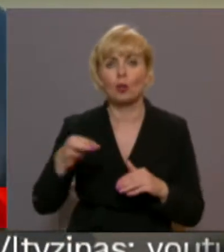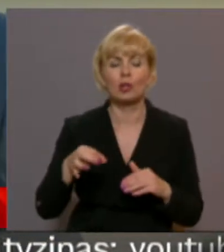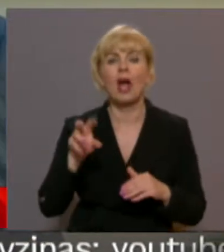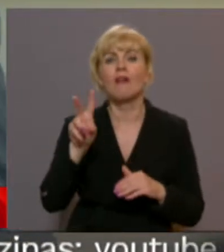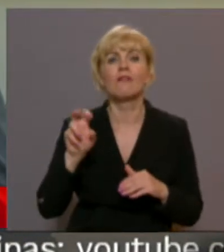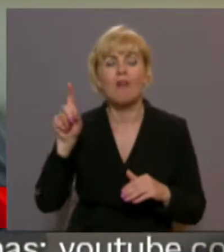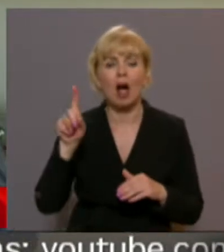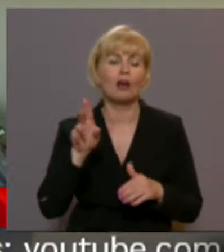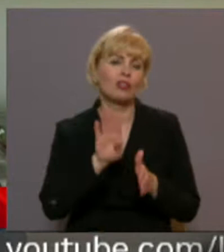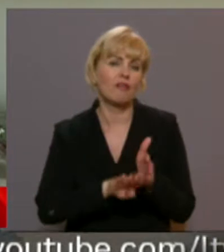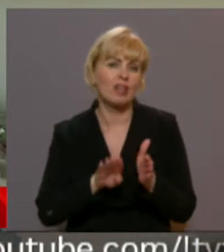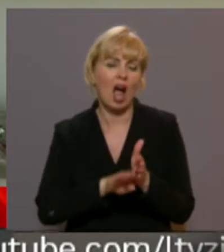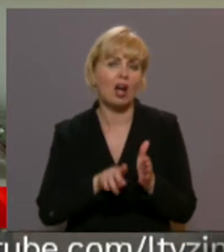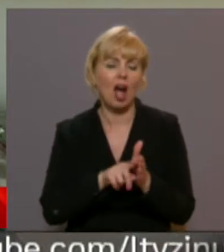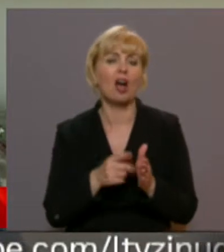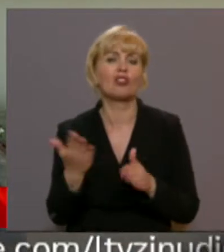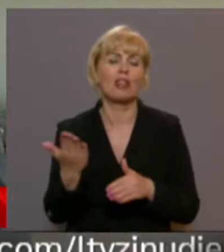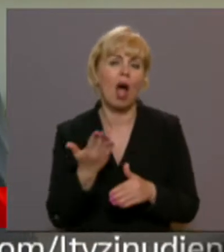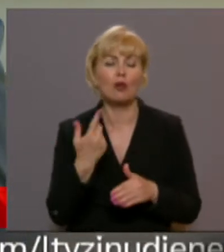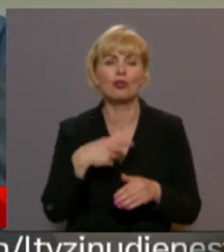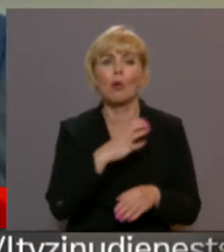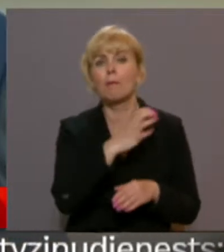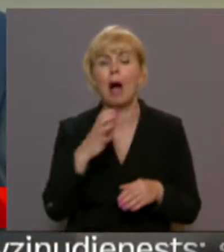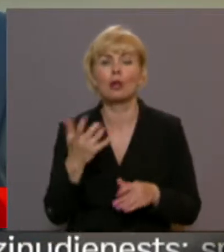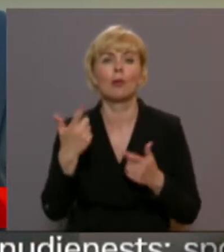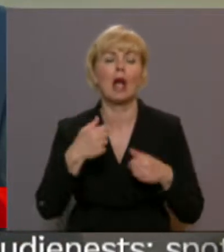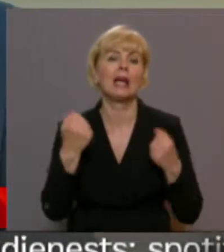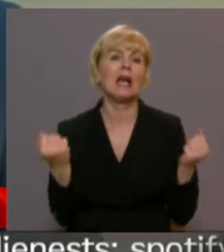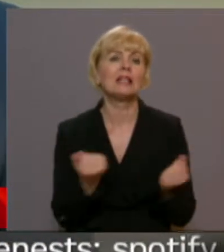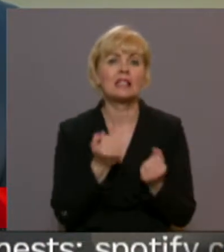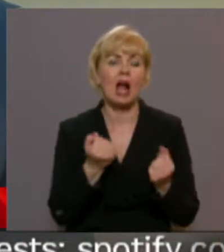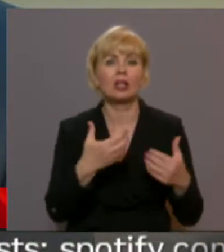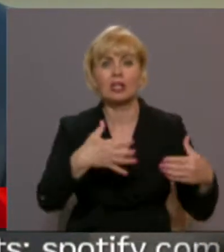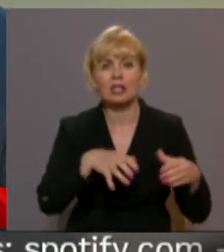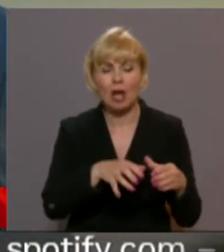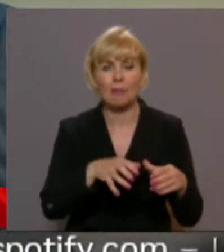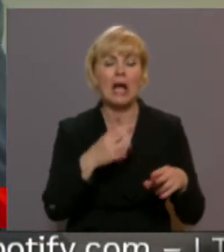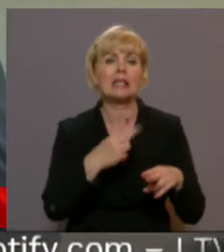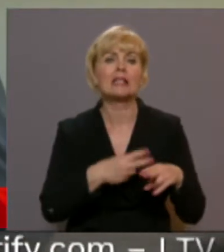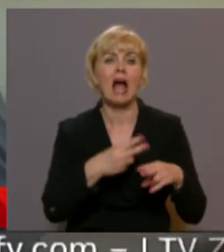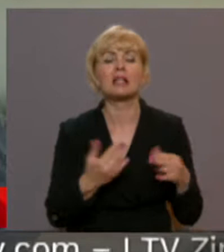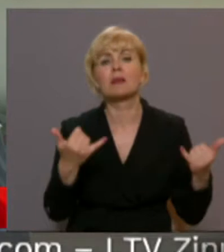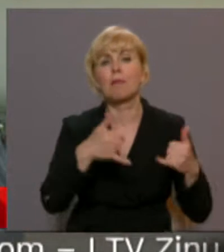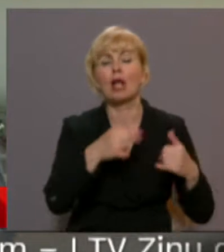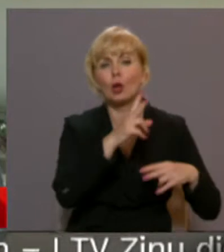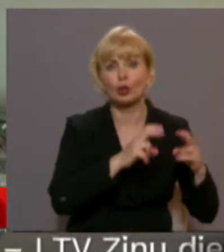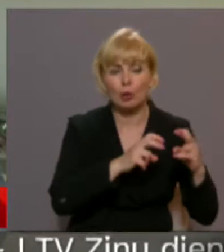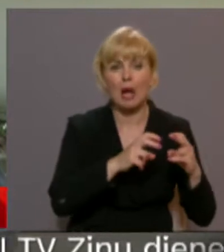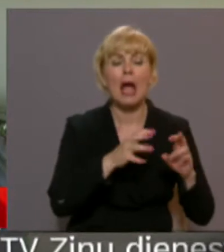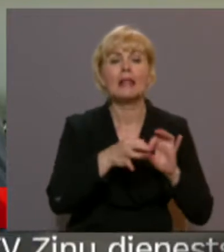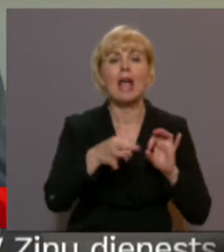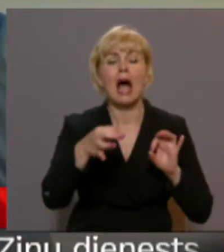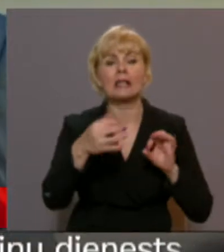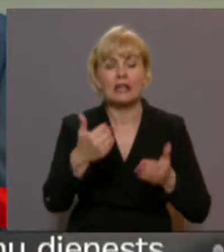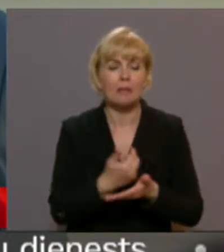no vienkārša padomju laiku strādnieku ciemata pie dzelzbetona rūpnīcas. Pēc neatkarības atjaunošanas šeit bija